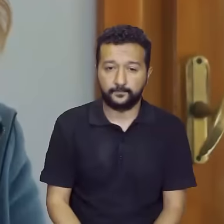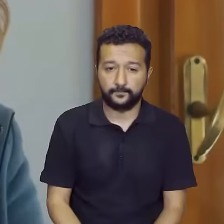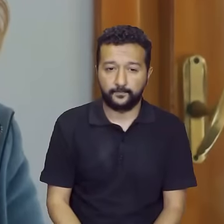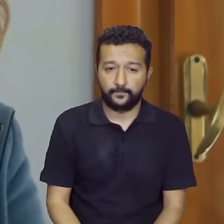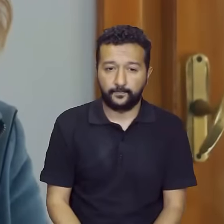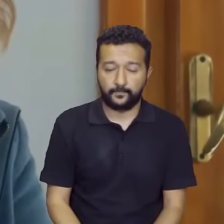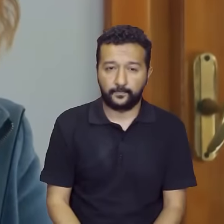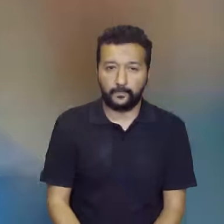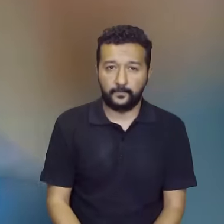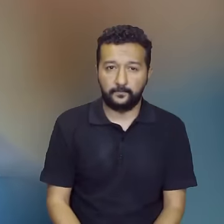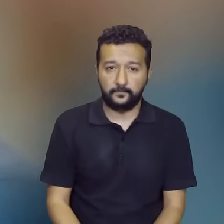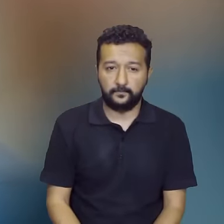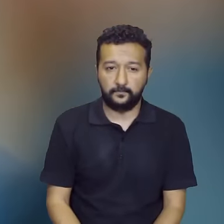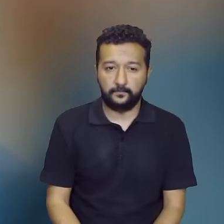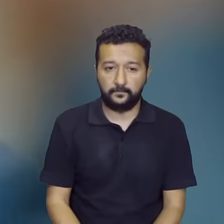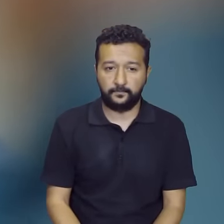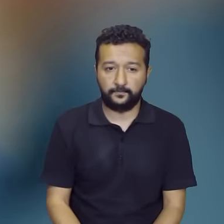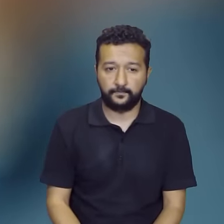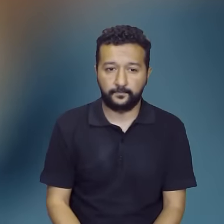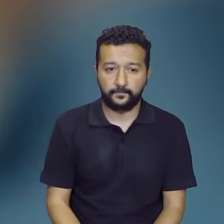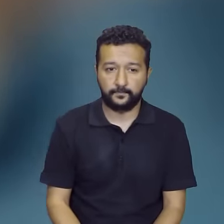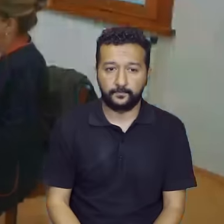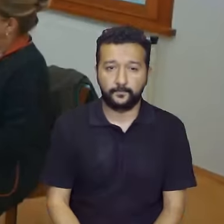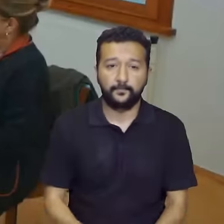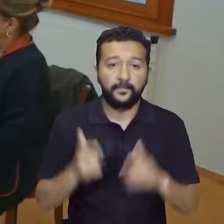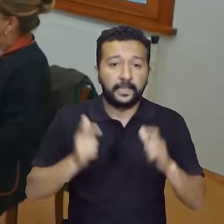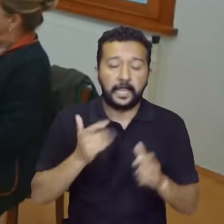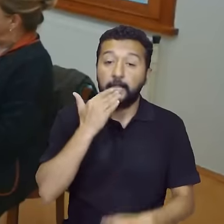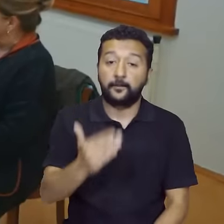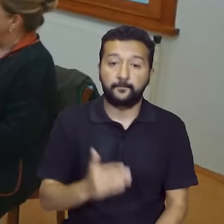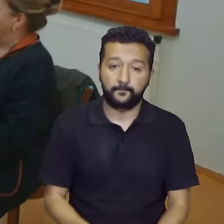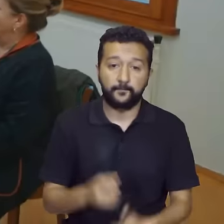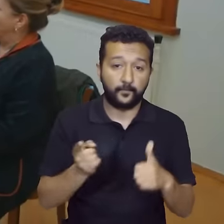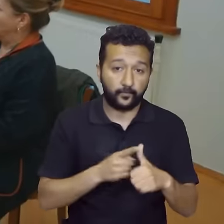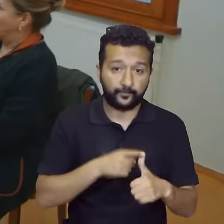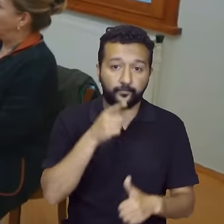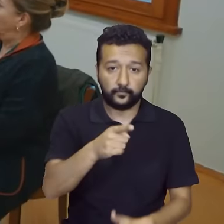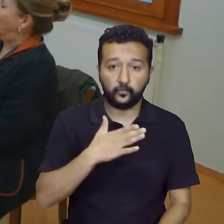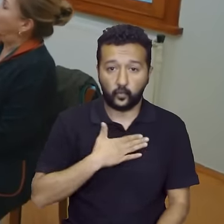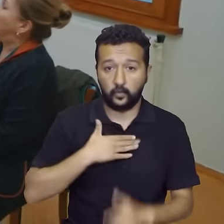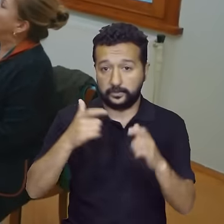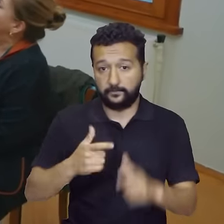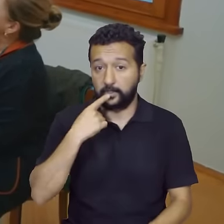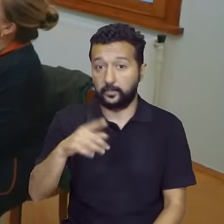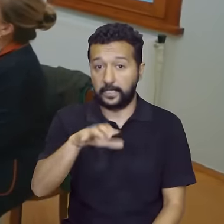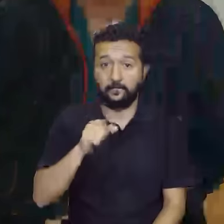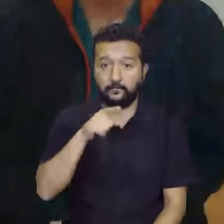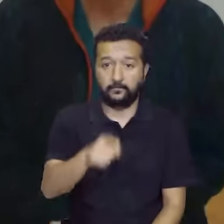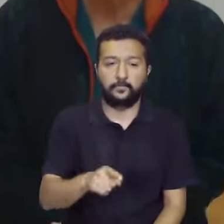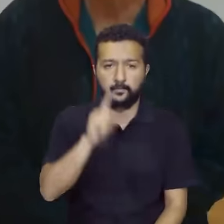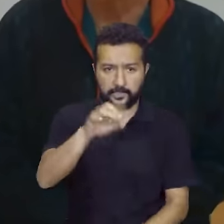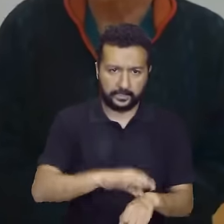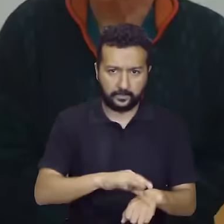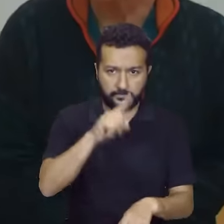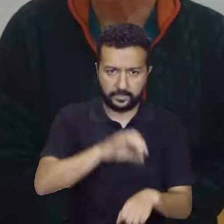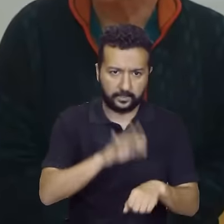Dükkan, Itır duvara yaslı, ters ters Tarık'a bakıyor. Nerede kalmıştık? Ön cepheyi alacağım diyordun oğlum. Bir